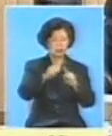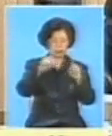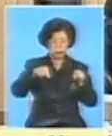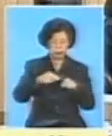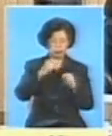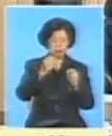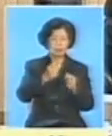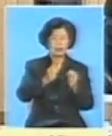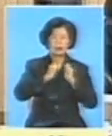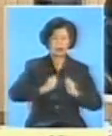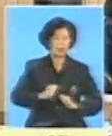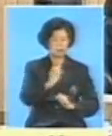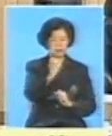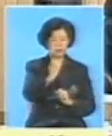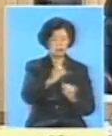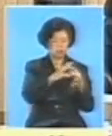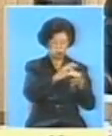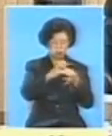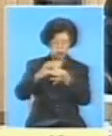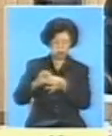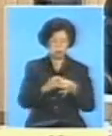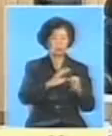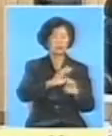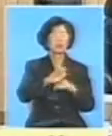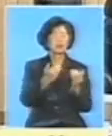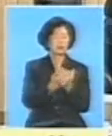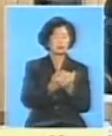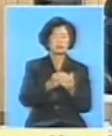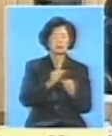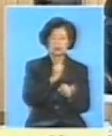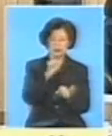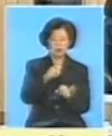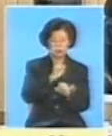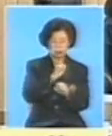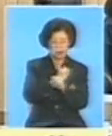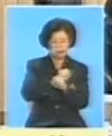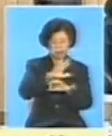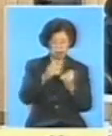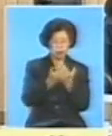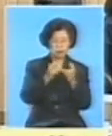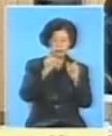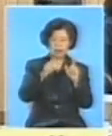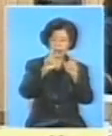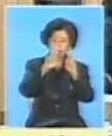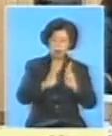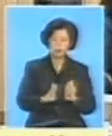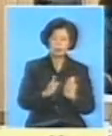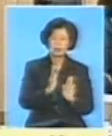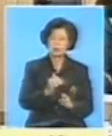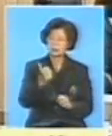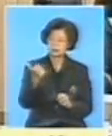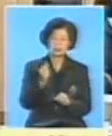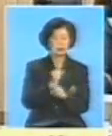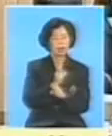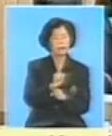ดำเนินคดีเกี่ยวข้องทั้งหมดนะผมว่าถ้าไม่ทำทั้งระบบนะมันก็ทำเฉพาะคนก่อเหตุแล้วไอ้คนอื่นนะมันก็เป็นเยี่ยงอย่างต่อ